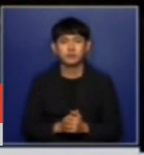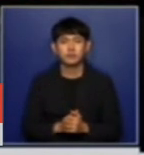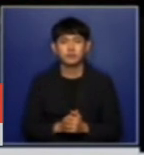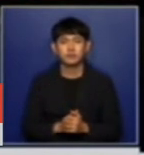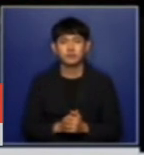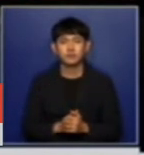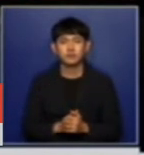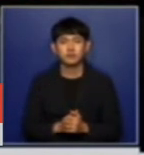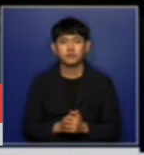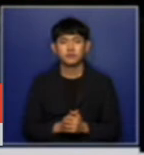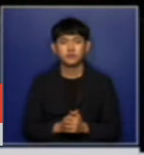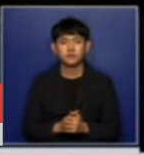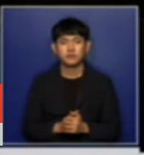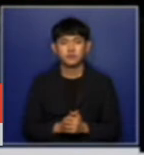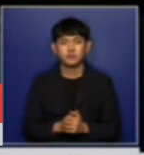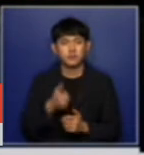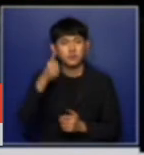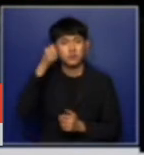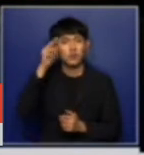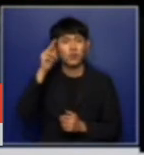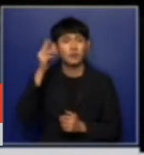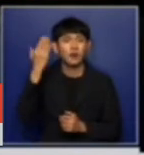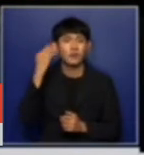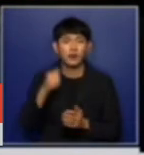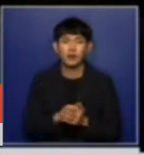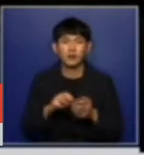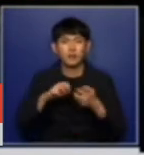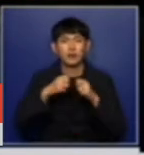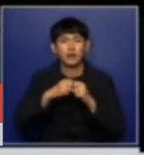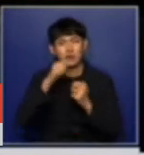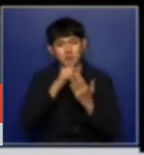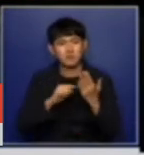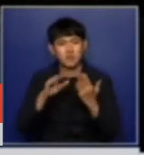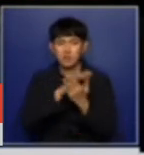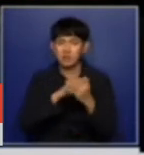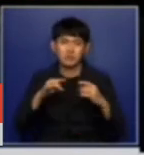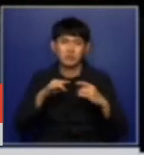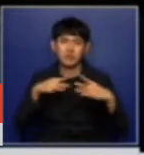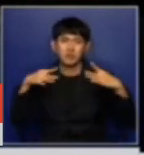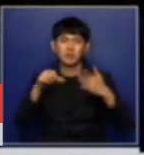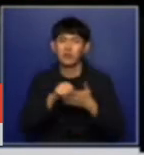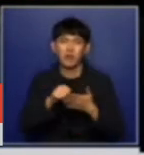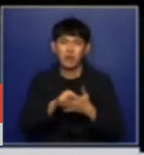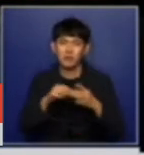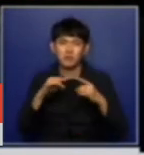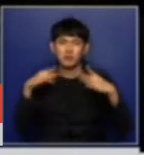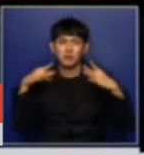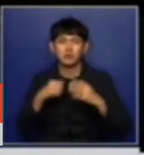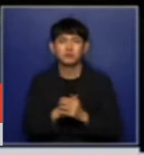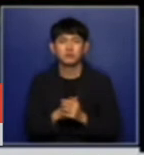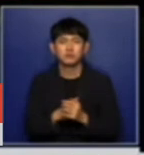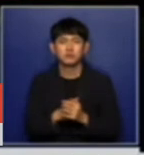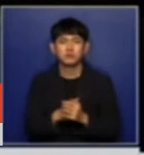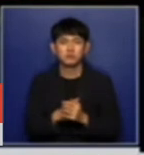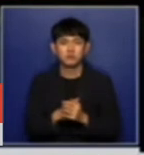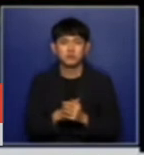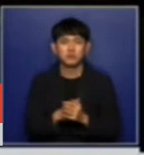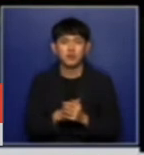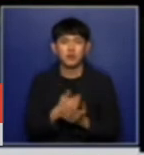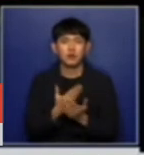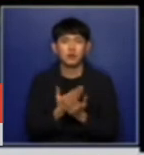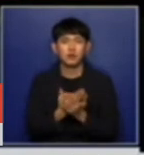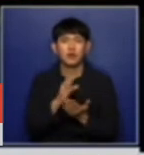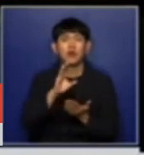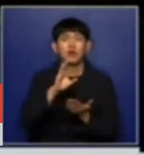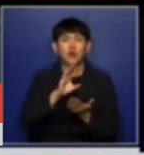พูดจะเยอะมากครับ2วันที่ผ่านมาไม่ตอบโจทย์ปัญหาประเทศแล้วก็มีการจัดลักษณะงบประมาณ